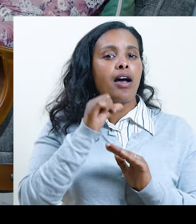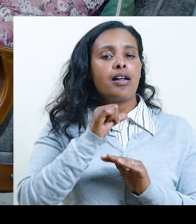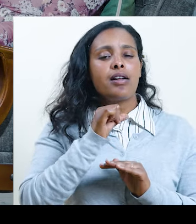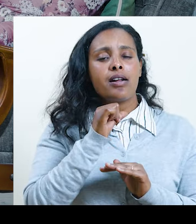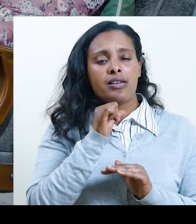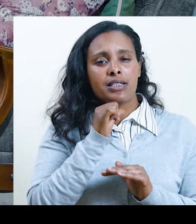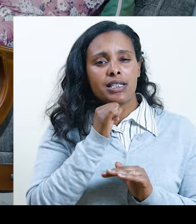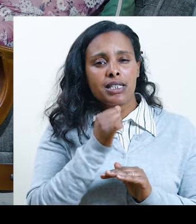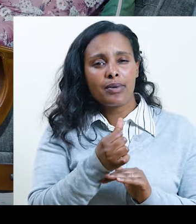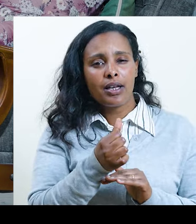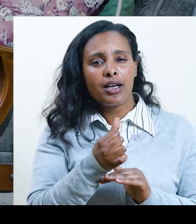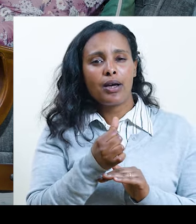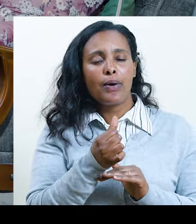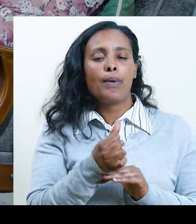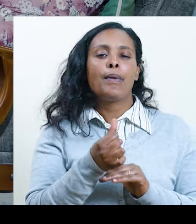ሆኖም